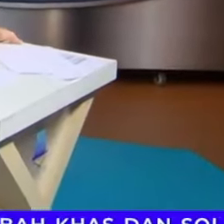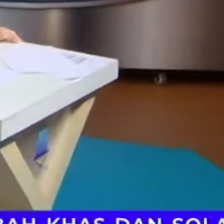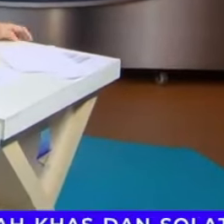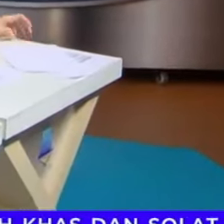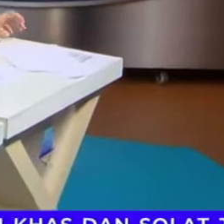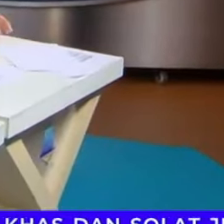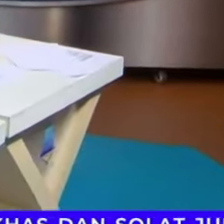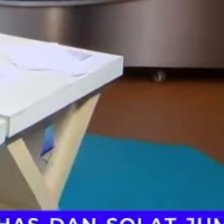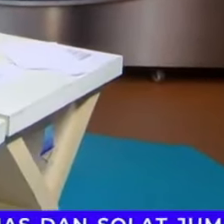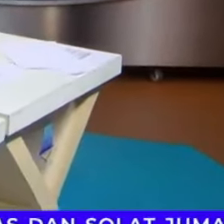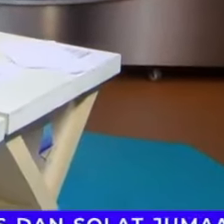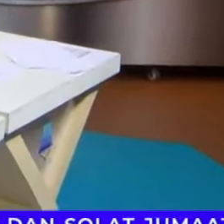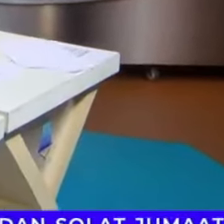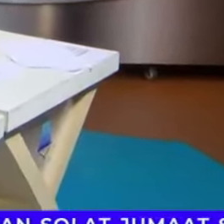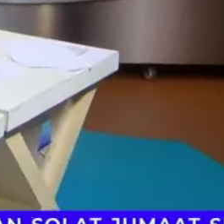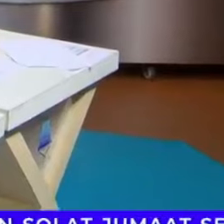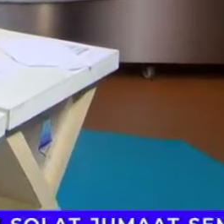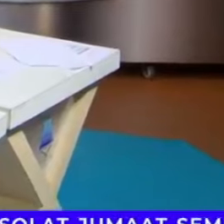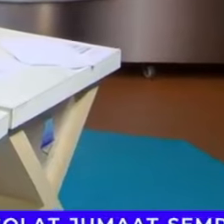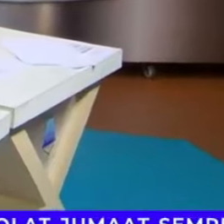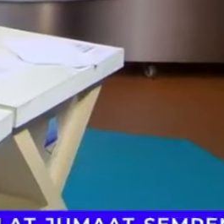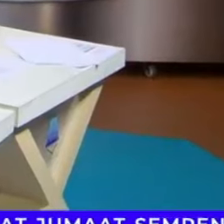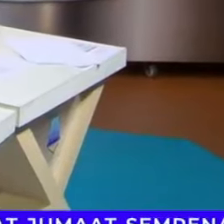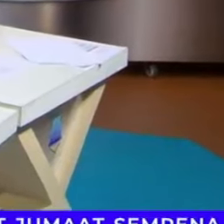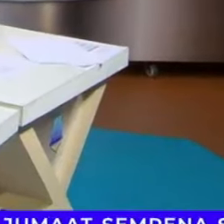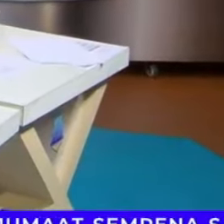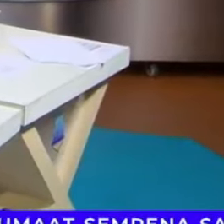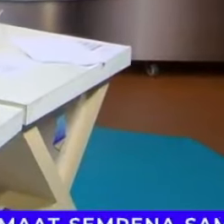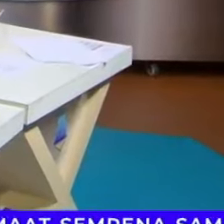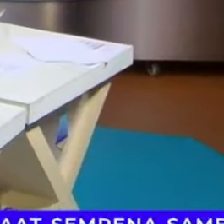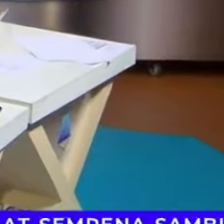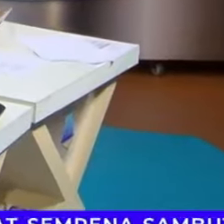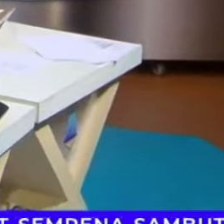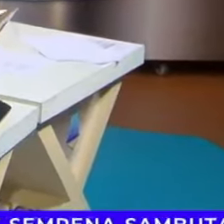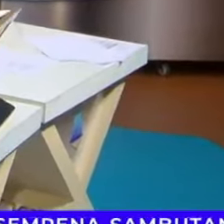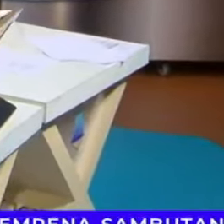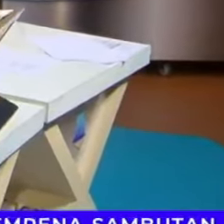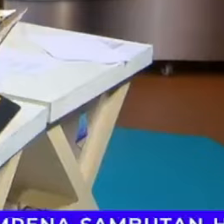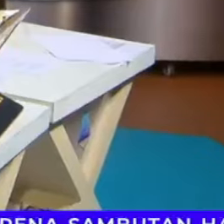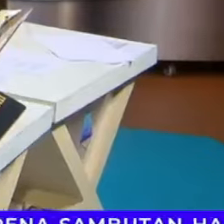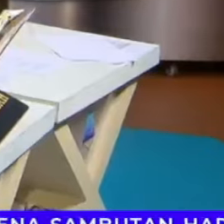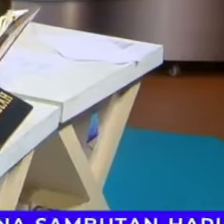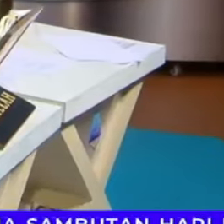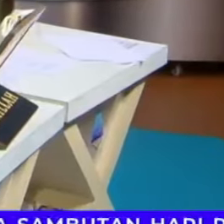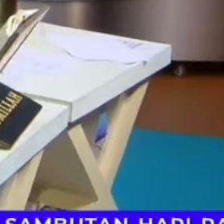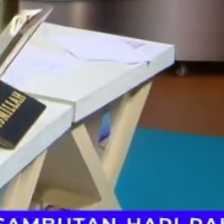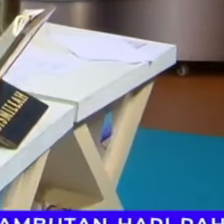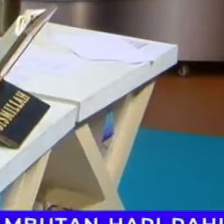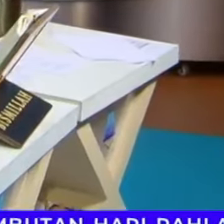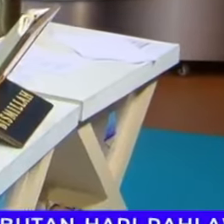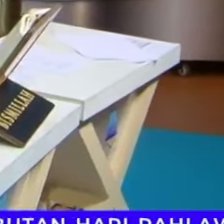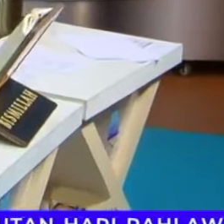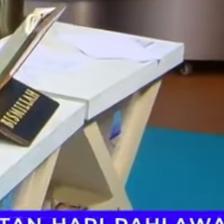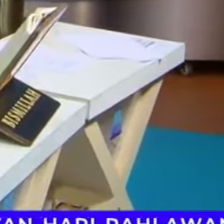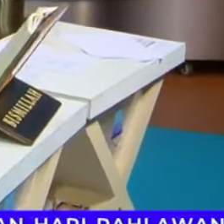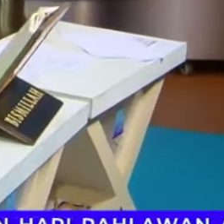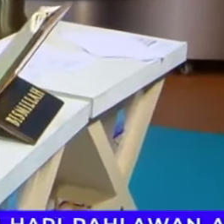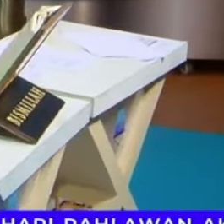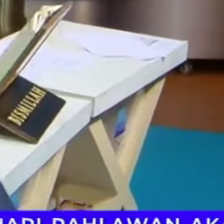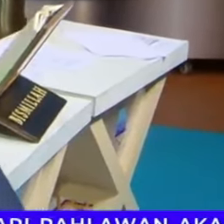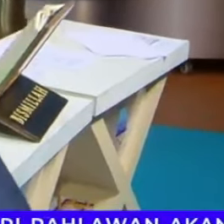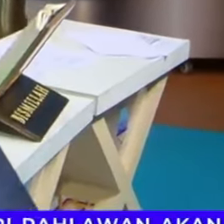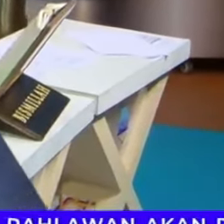ada yang dah pernah menjorai sehingga johan peringkat negeri ataupun peringkat kebangsaan kan, tapi mereka tu lebih